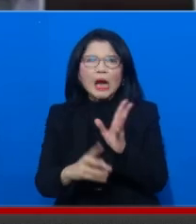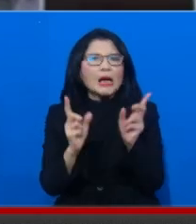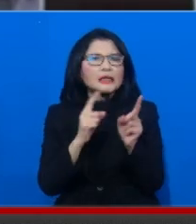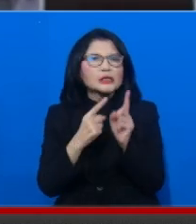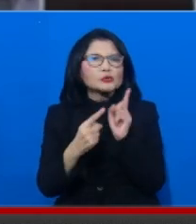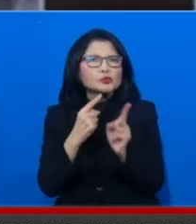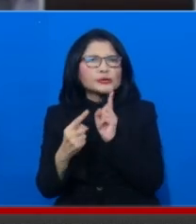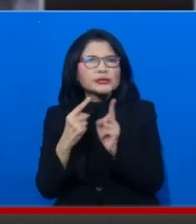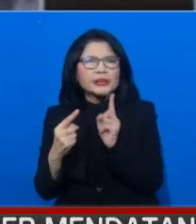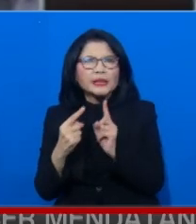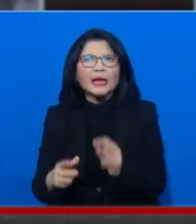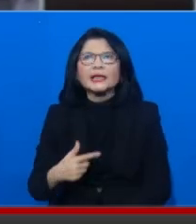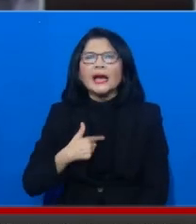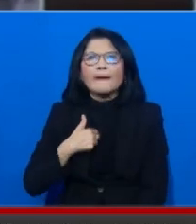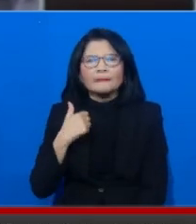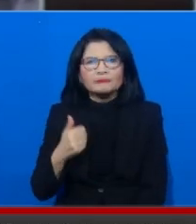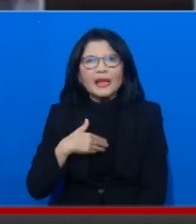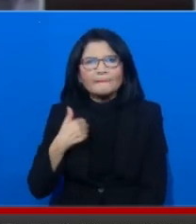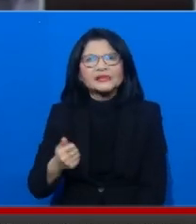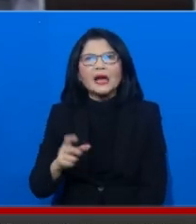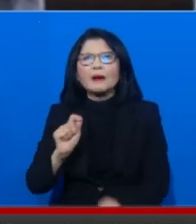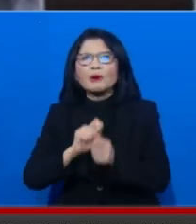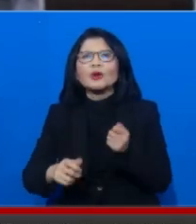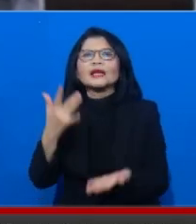juga bisa membuat beberapa keputusan.